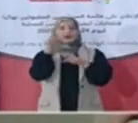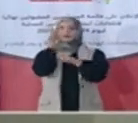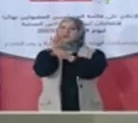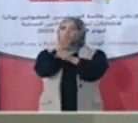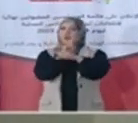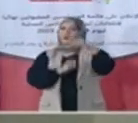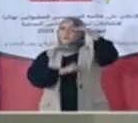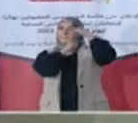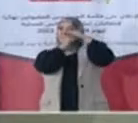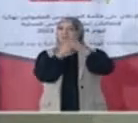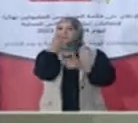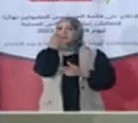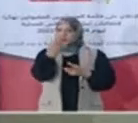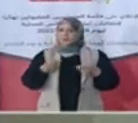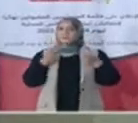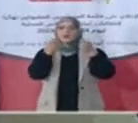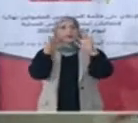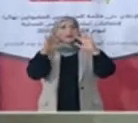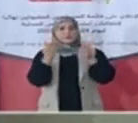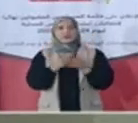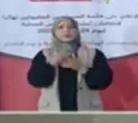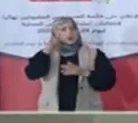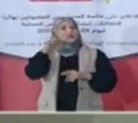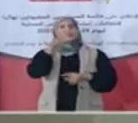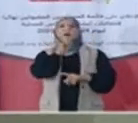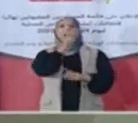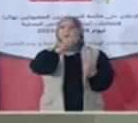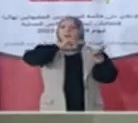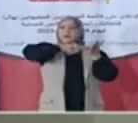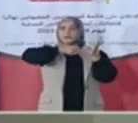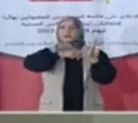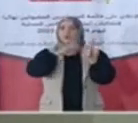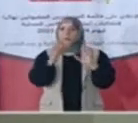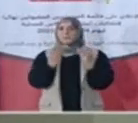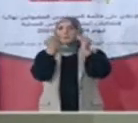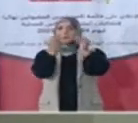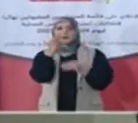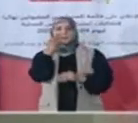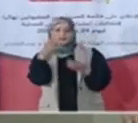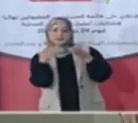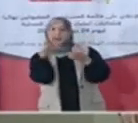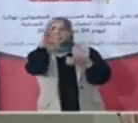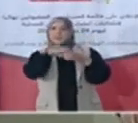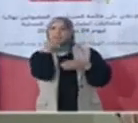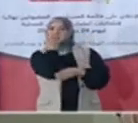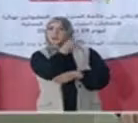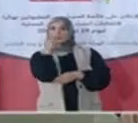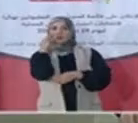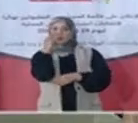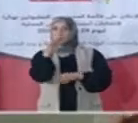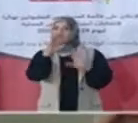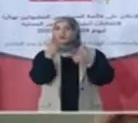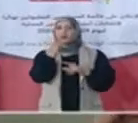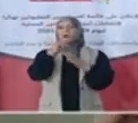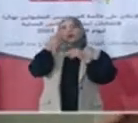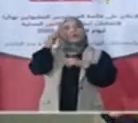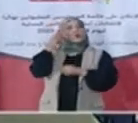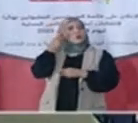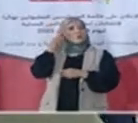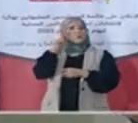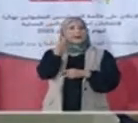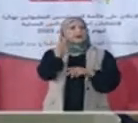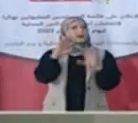هذا مش يكون فيه أمر تم المصادقة عليه وتم أخذ رأي الهيئة فيه طبعا، ومش يكون في شكل جدول تفصيلي